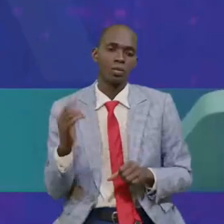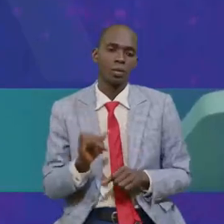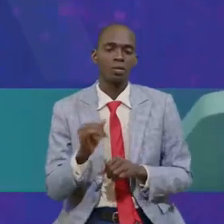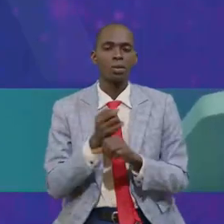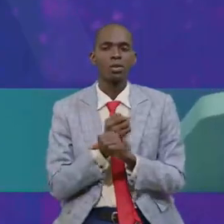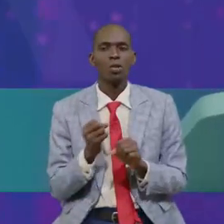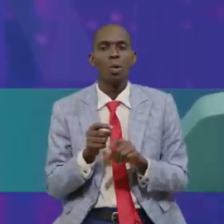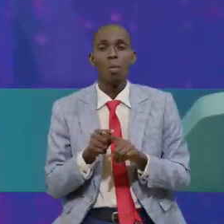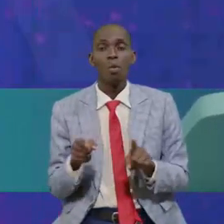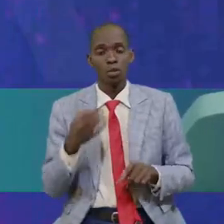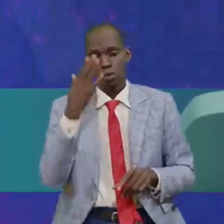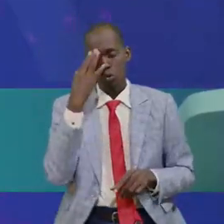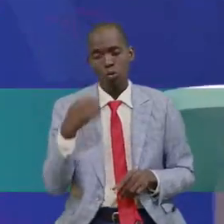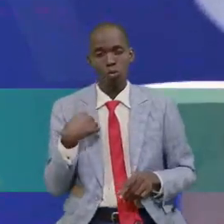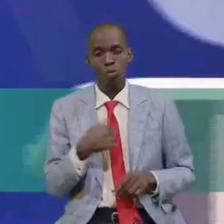avons notre